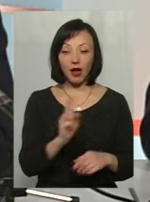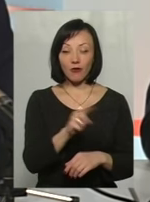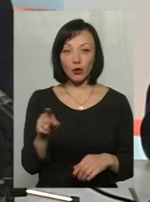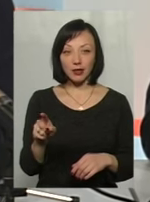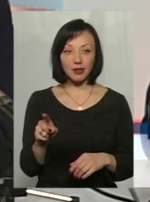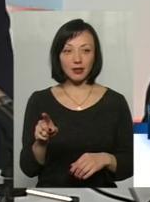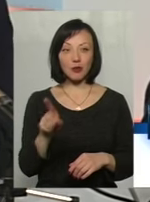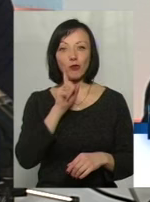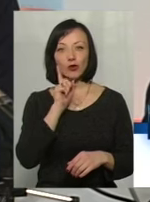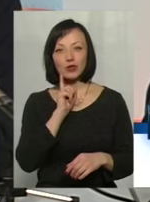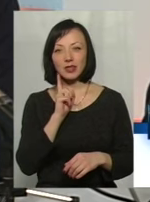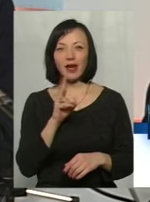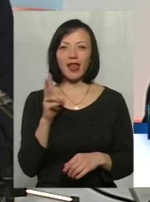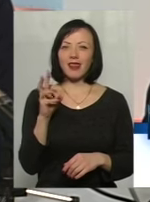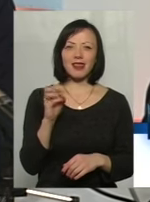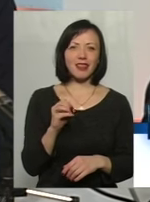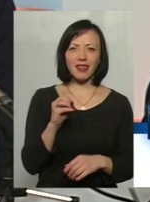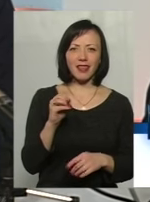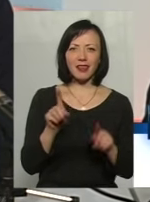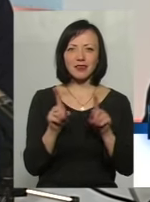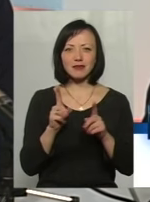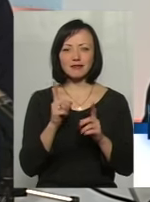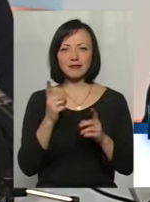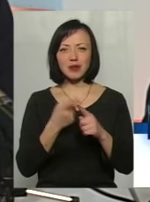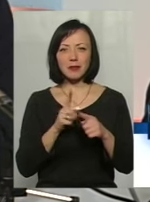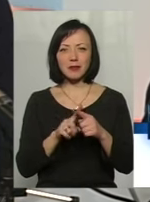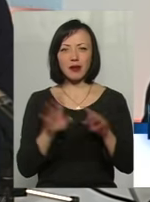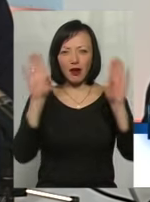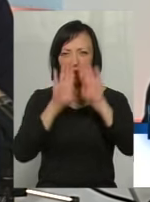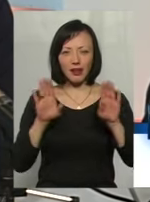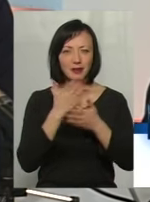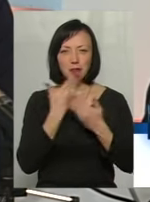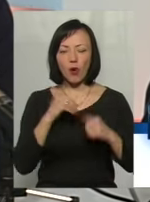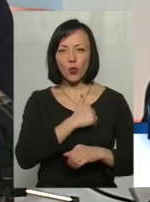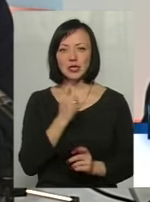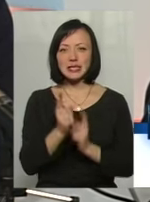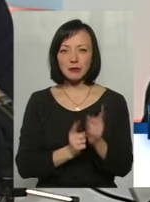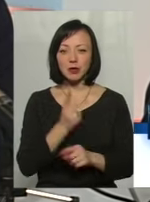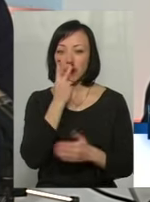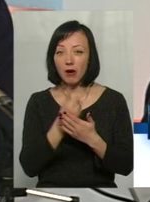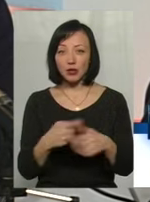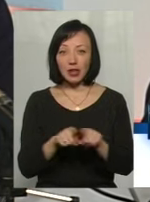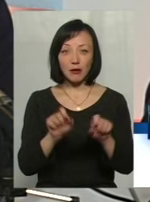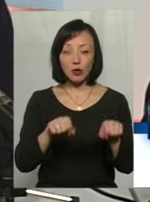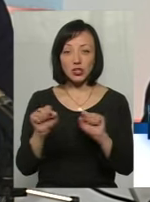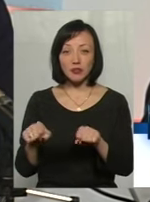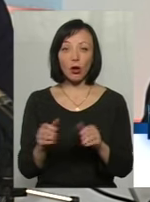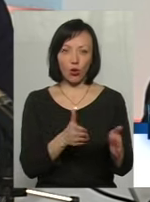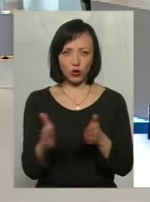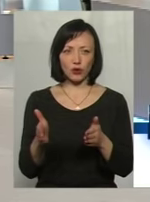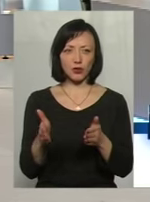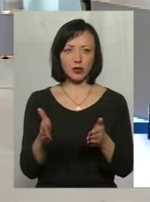молоді, вони не заангажовані, вони хочуть змін. І як тільки вони бачать, що в них з'являються такі можливості, вони